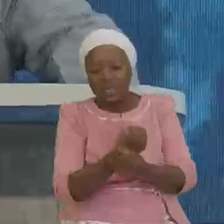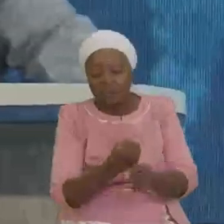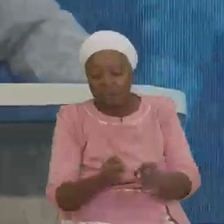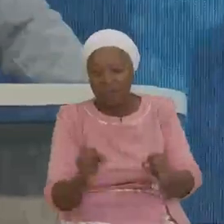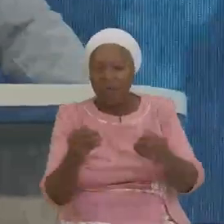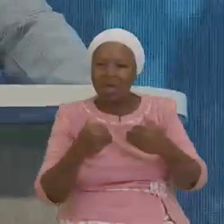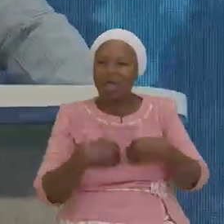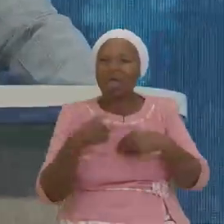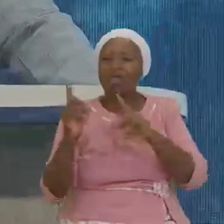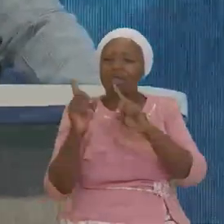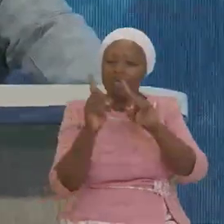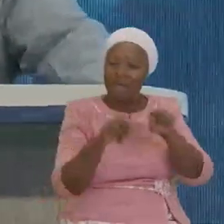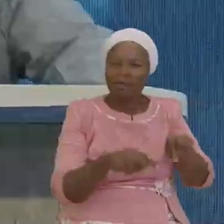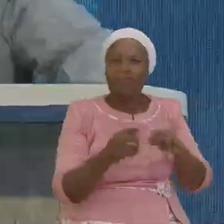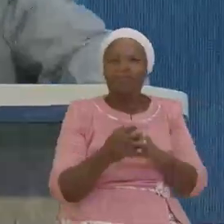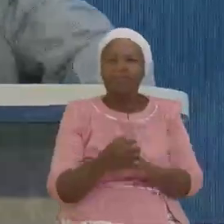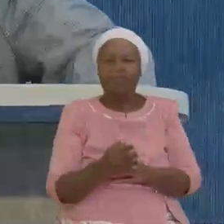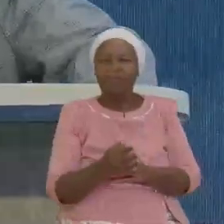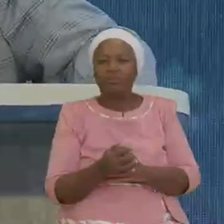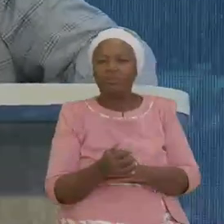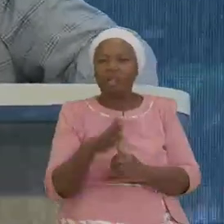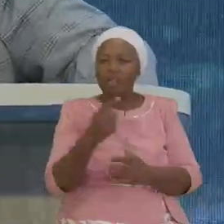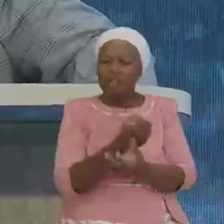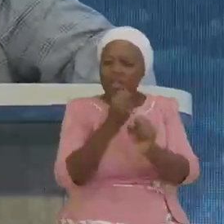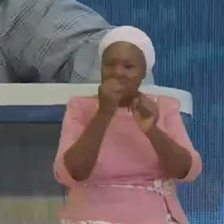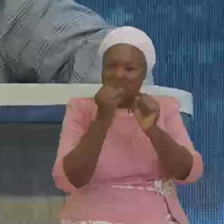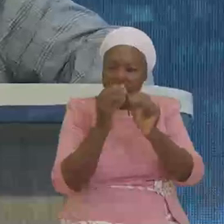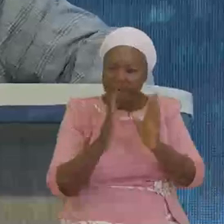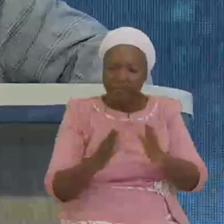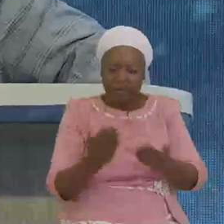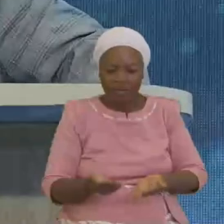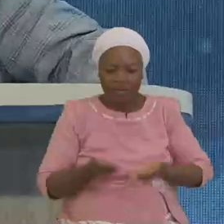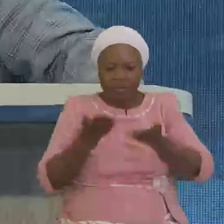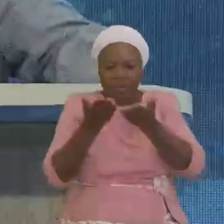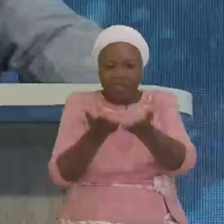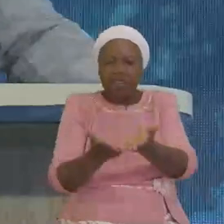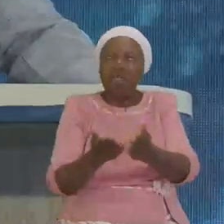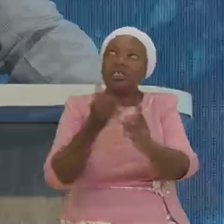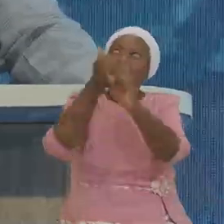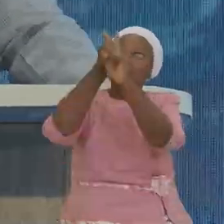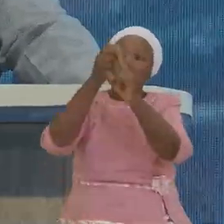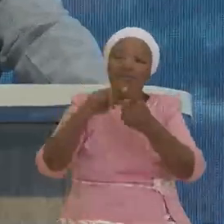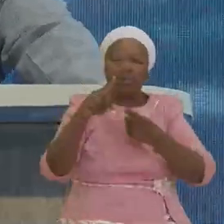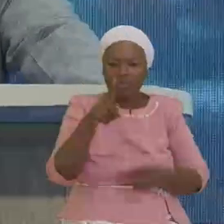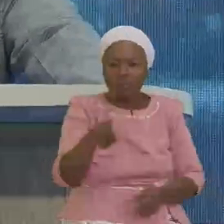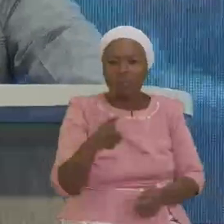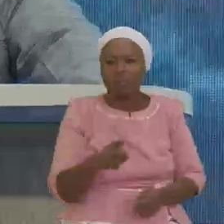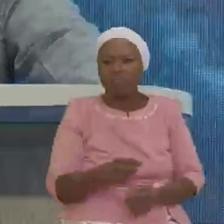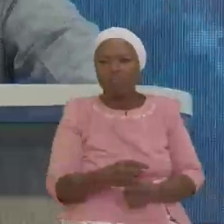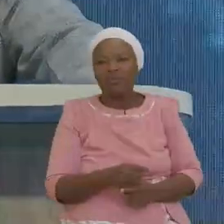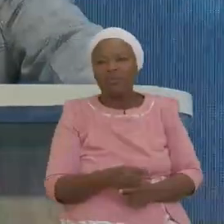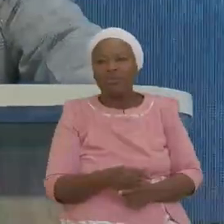seul là-bas et puis tu regardes le programme. Le salut est maintenant arrivé.